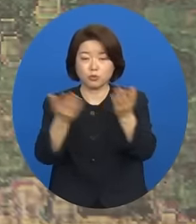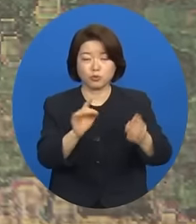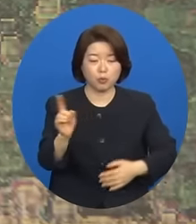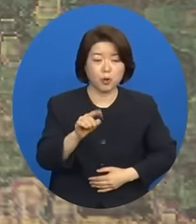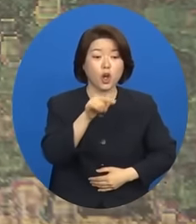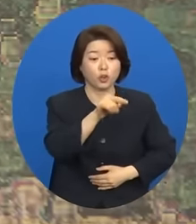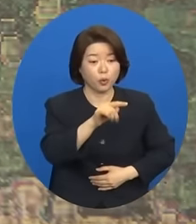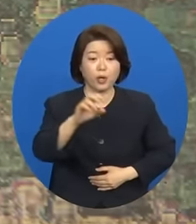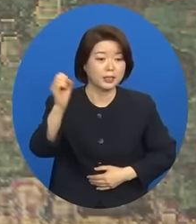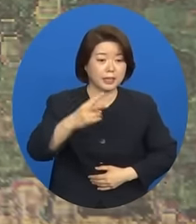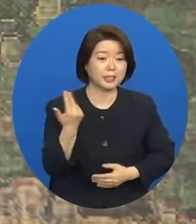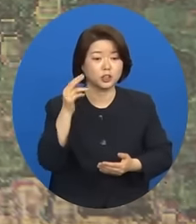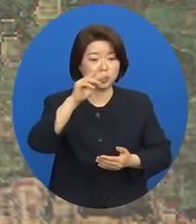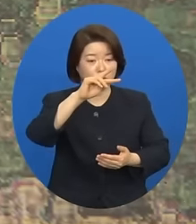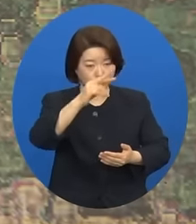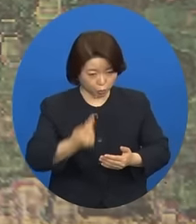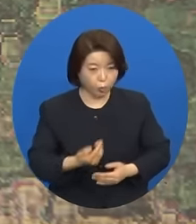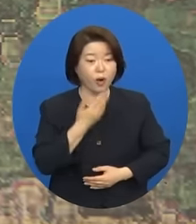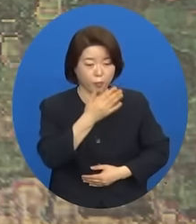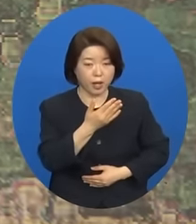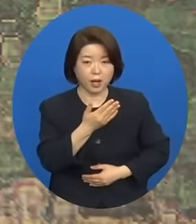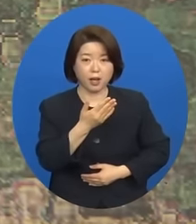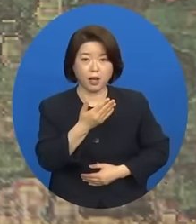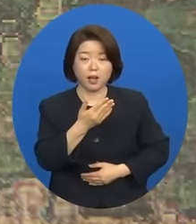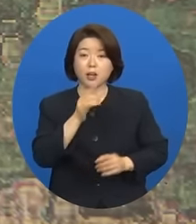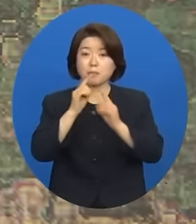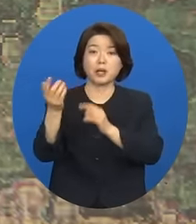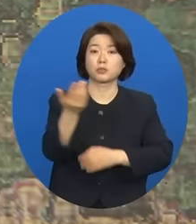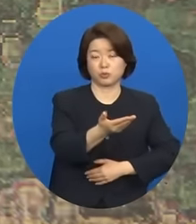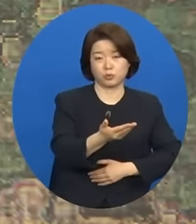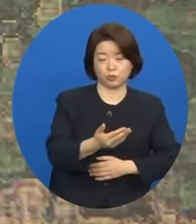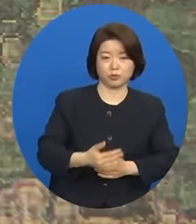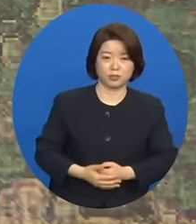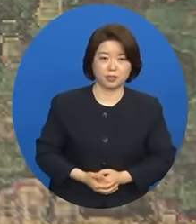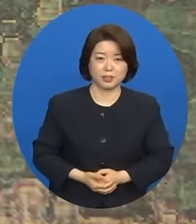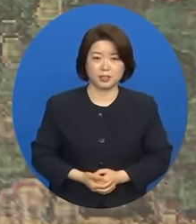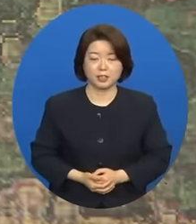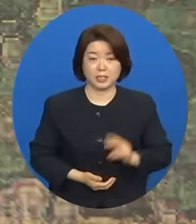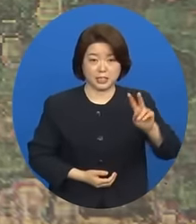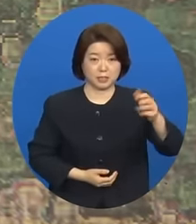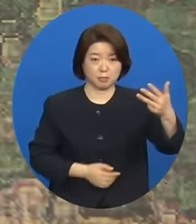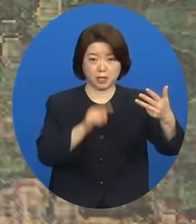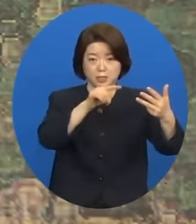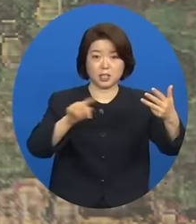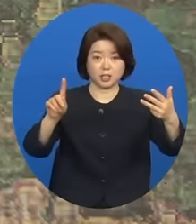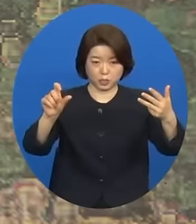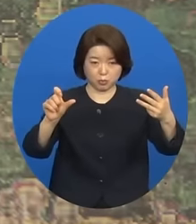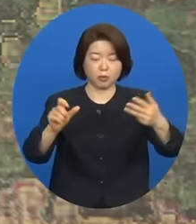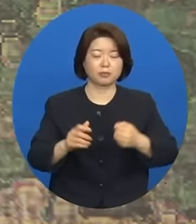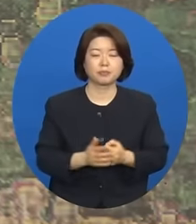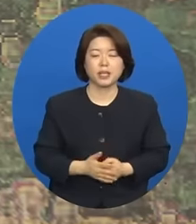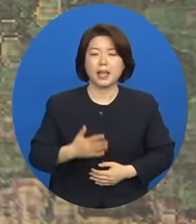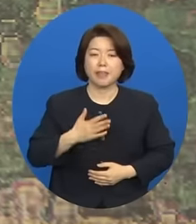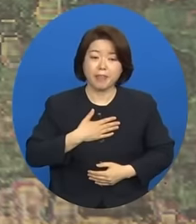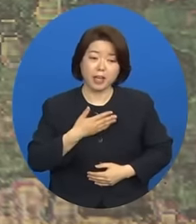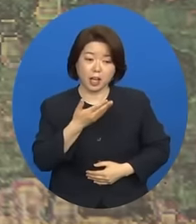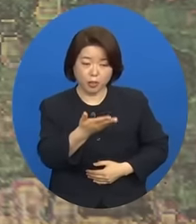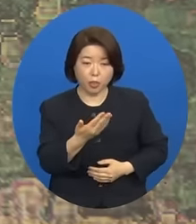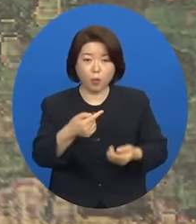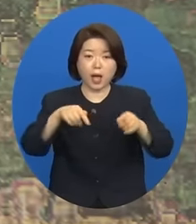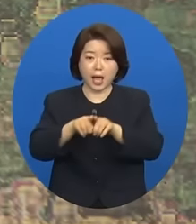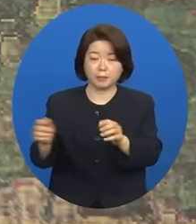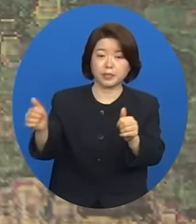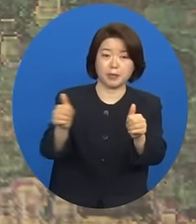다시 돌아오게 된다 라고 말씀을 하셨던 거 기억나십니까? 15절 말씀이에요. 우리 함께 읽어보겠습니다. 시작. 내가 너와